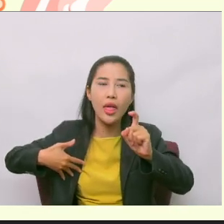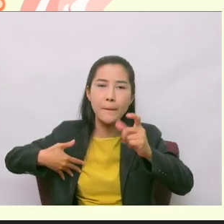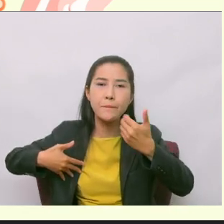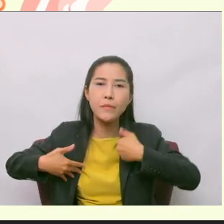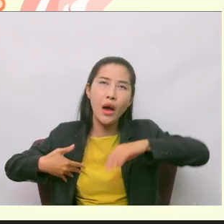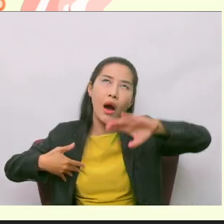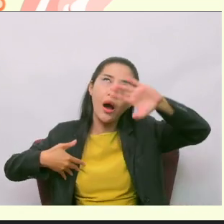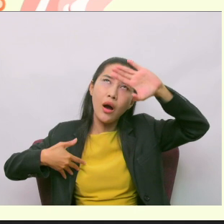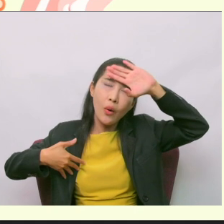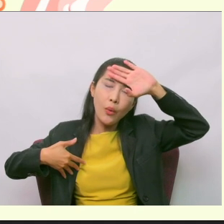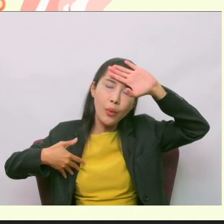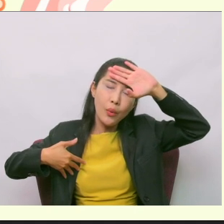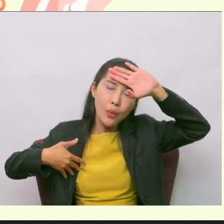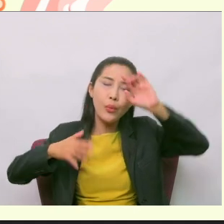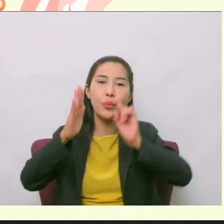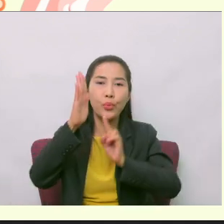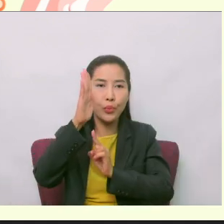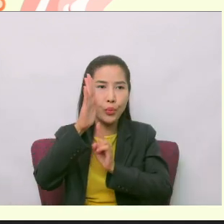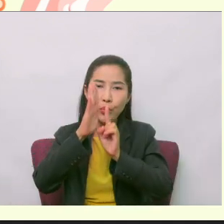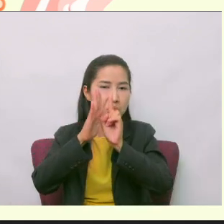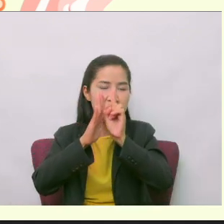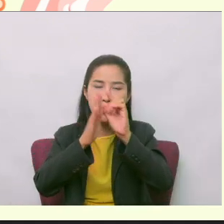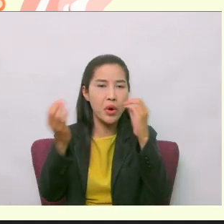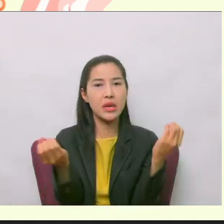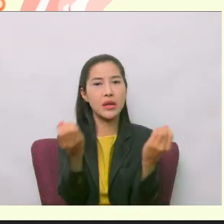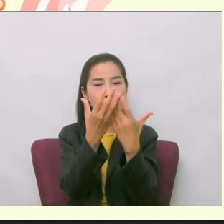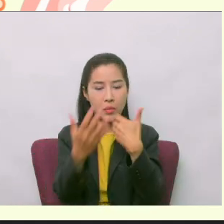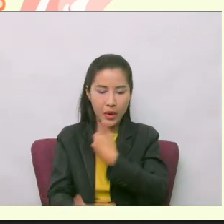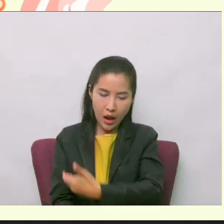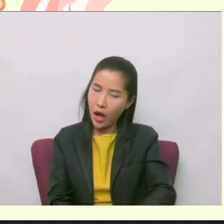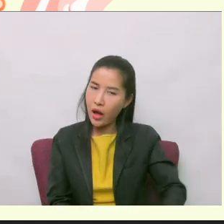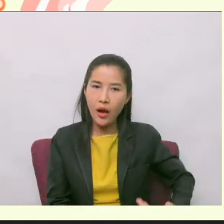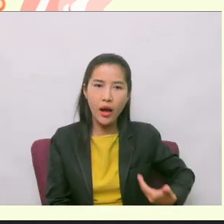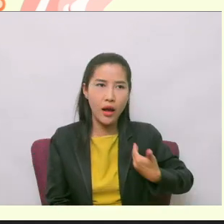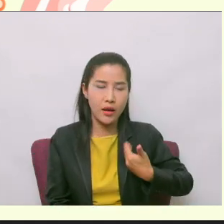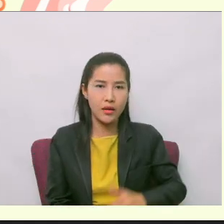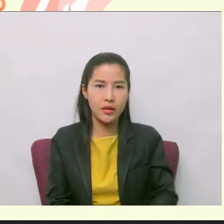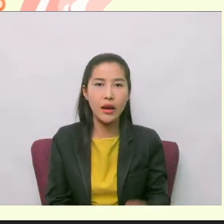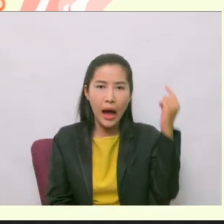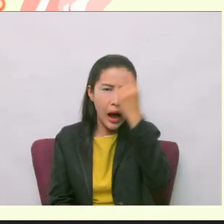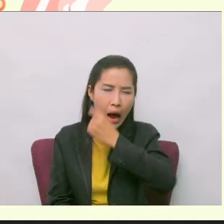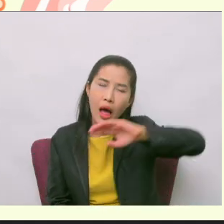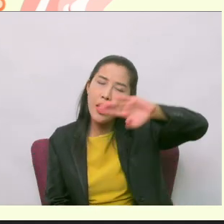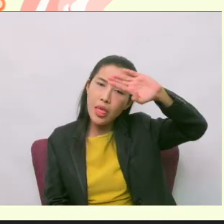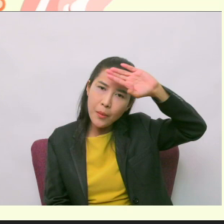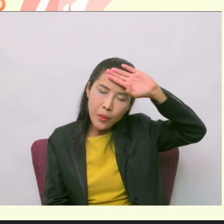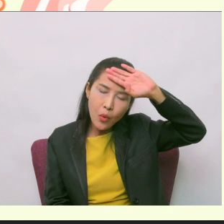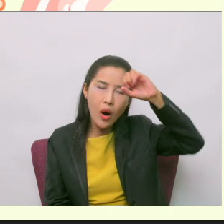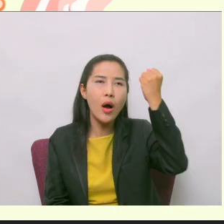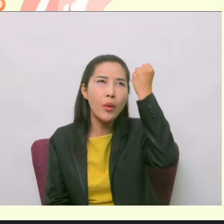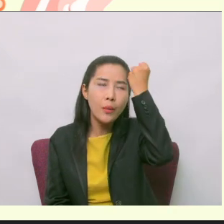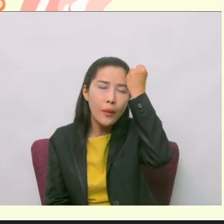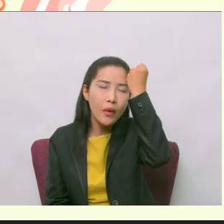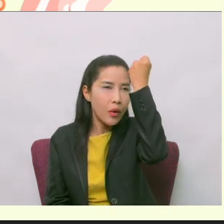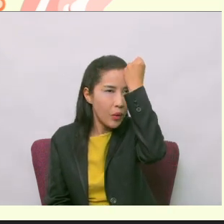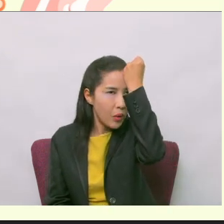ากขึ้นนะคะแล้วก็เป็นผลไม่ดีหรือว่าเป็นผลเสียต่อร่างกายเพราะฉะนั้นถ้าคนมีไข้ไม่ควรที่จะแนะนำให้เขาใช้ลูกประ